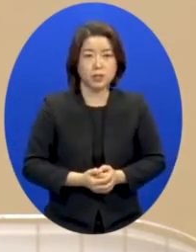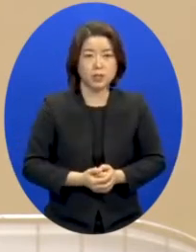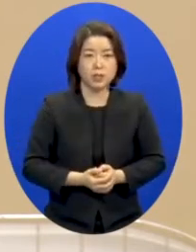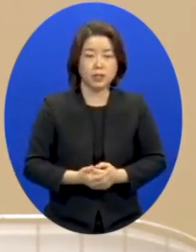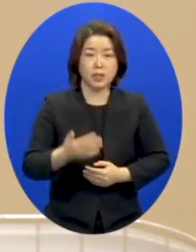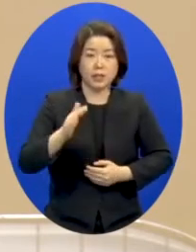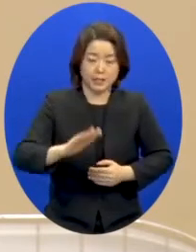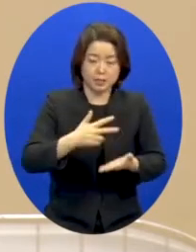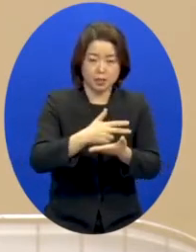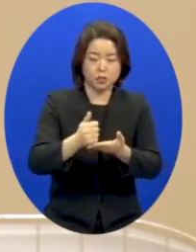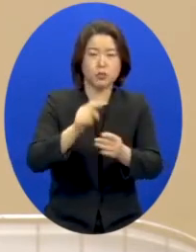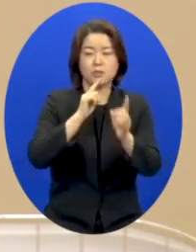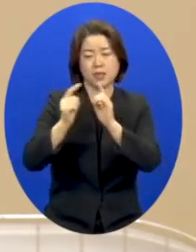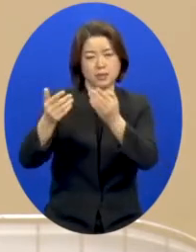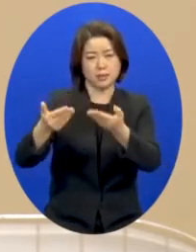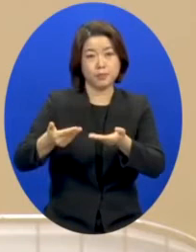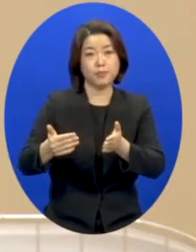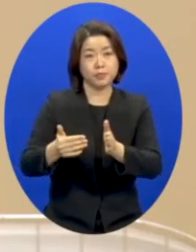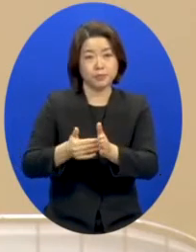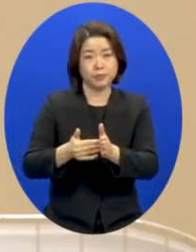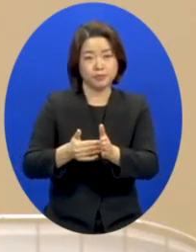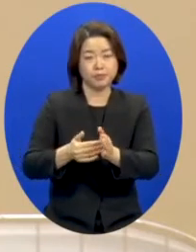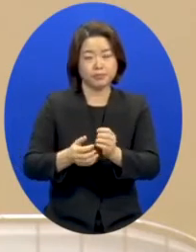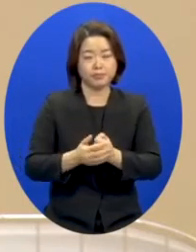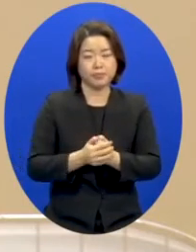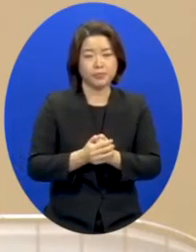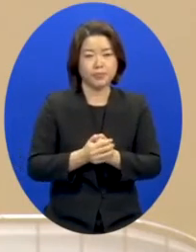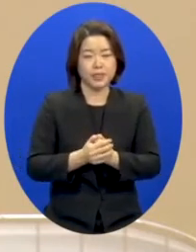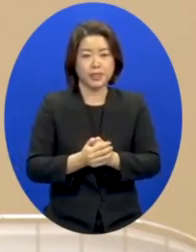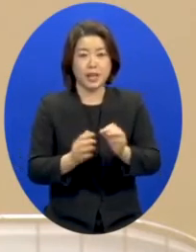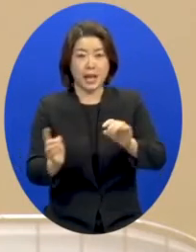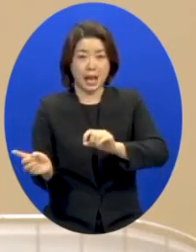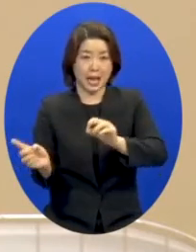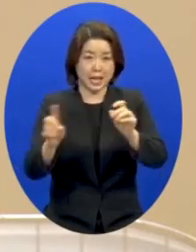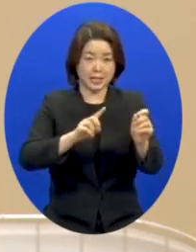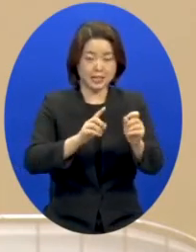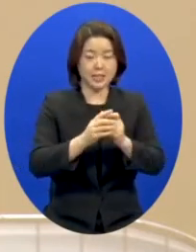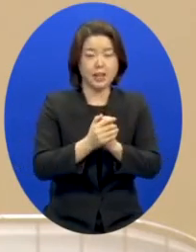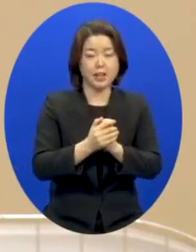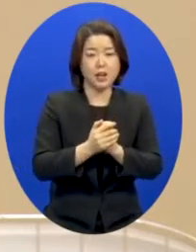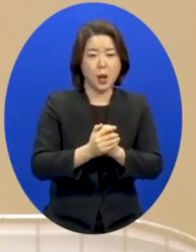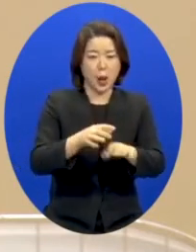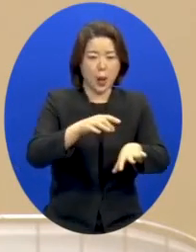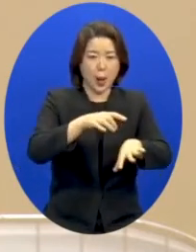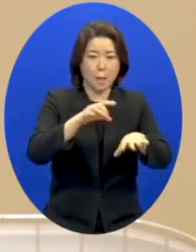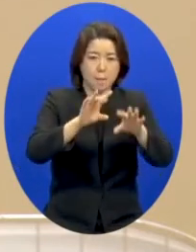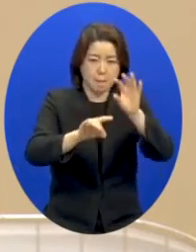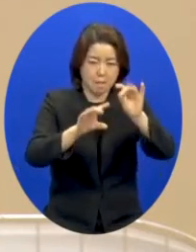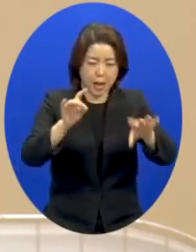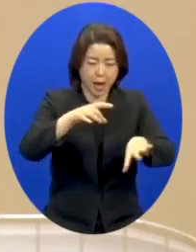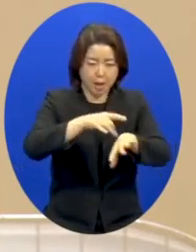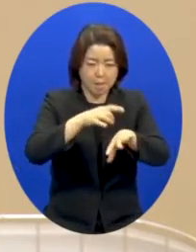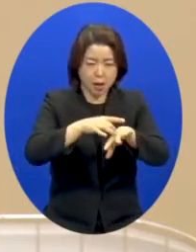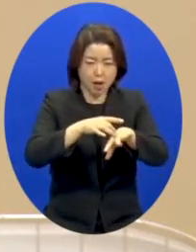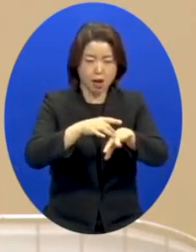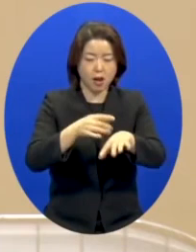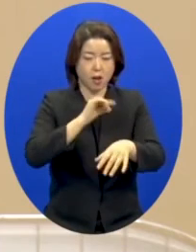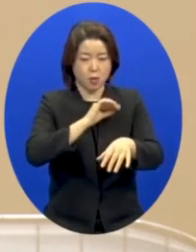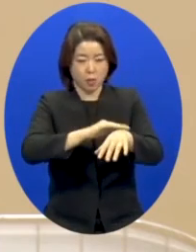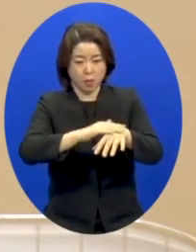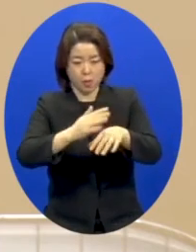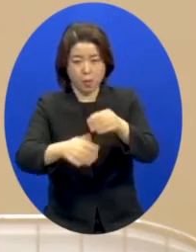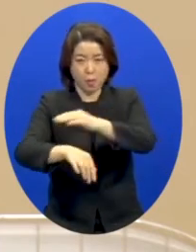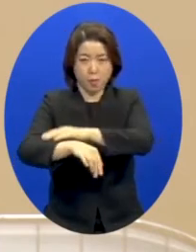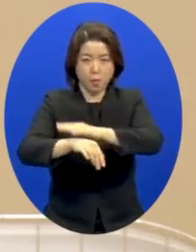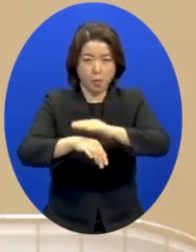주님께서는 말씀을 주셨습니다. 에스겔서 37장 마른 뼈를 가죽과 살을 붙여 군대를